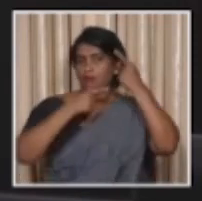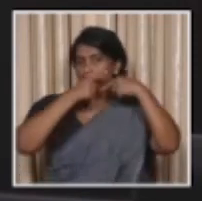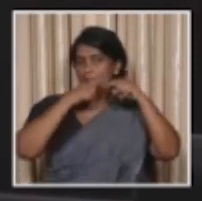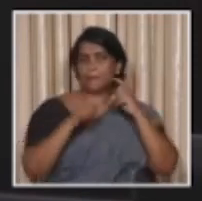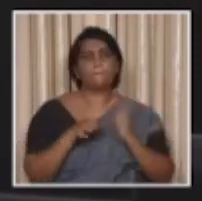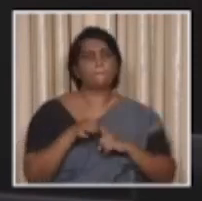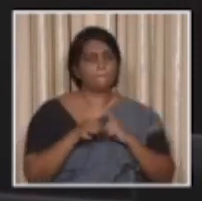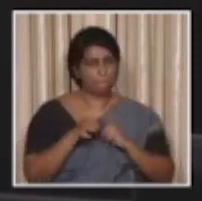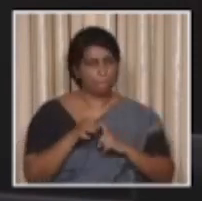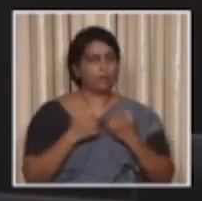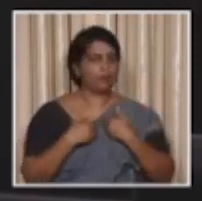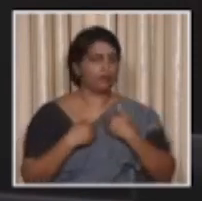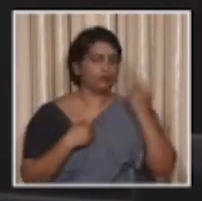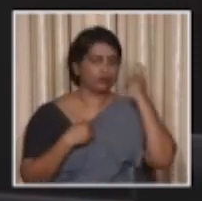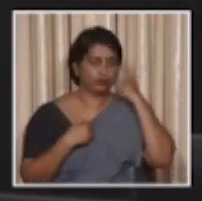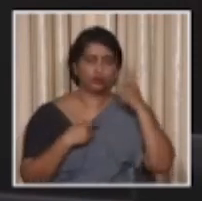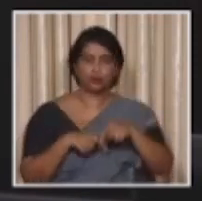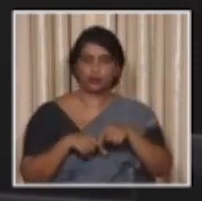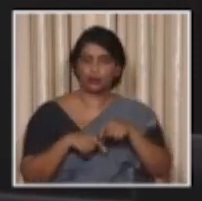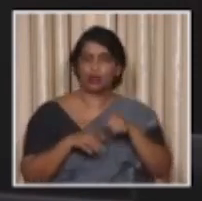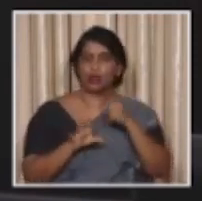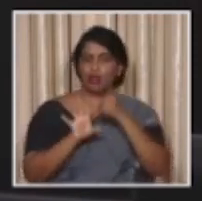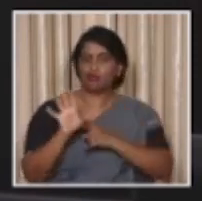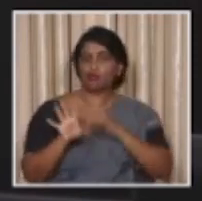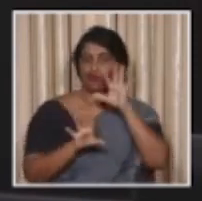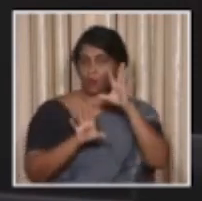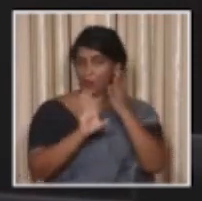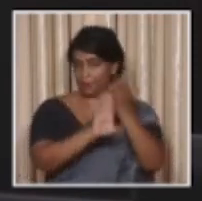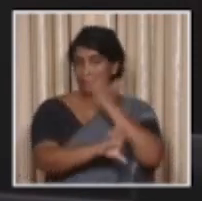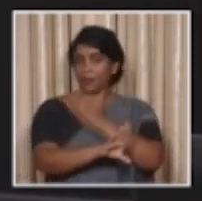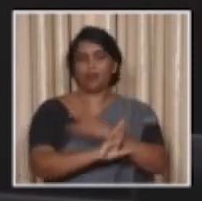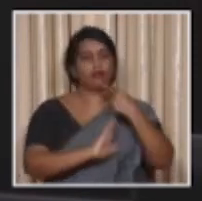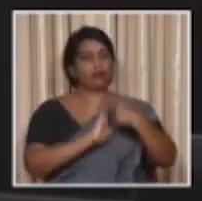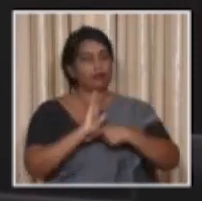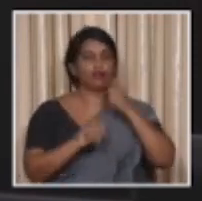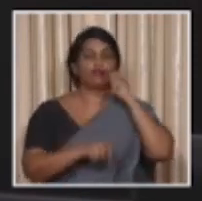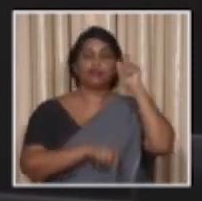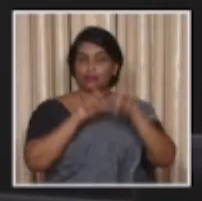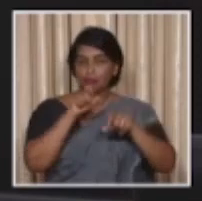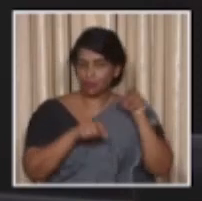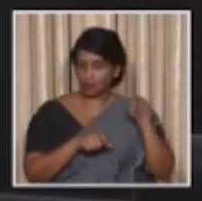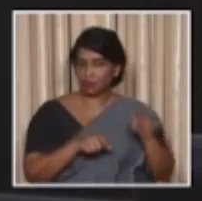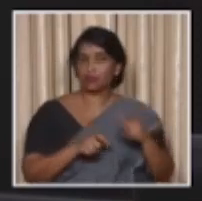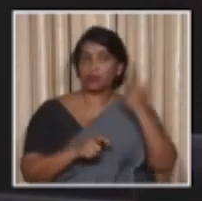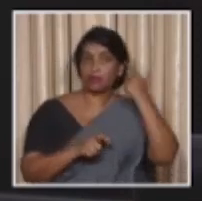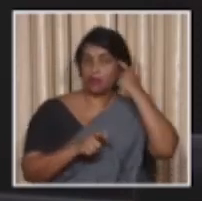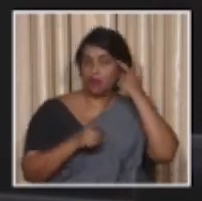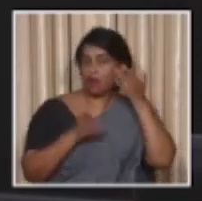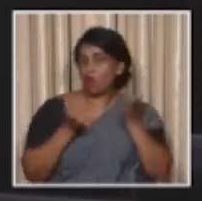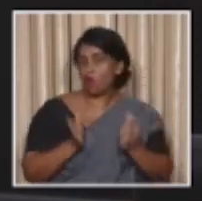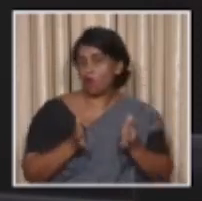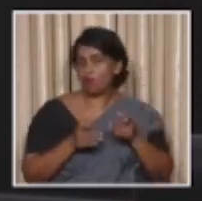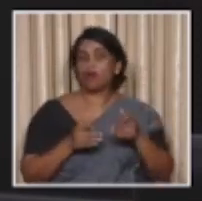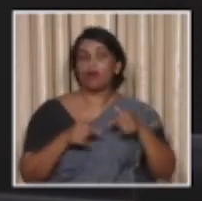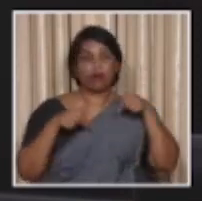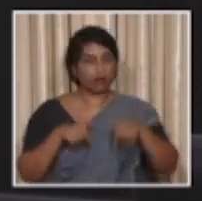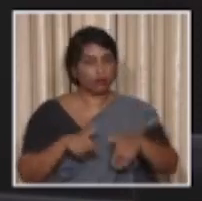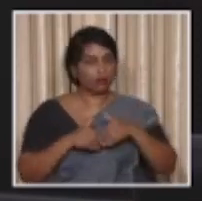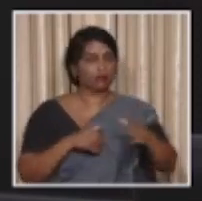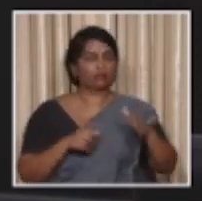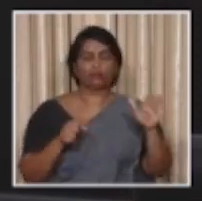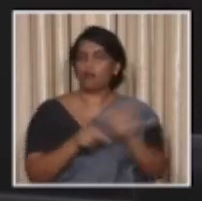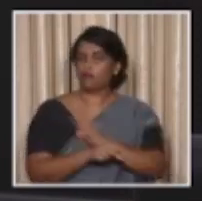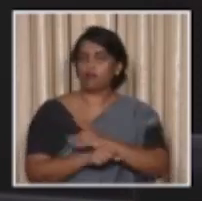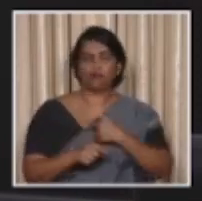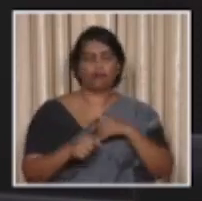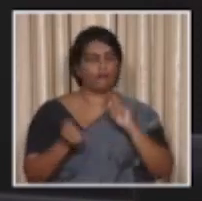ප්‍රශ්නය අපි දන්නවා. මේට අවුරුදු 5කට යා මේ රටේ හිටපු පුරවැසියාගේ මානසික මට්ටම අද වෙන විට සහමුලින්ම